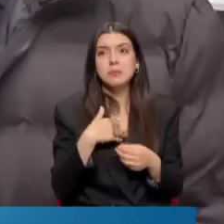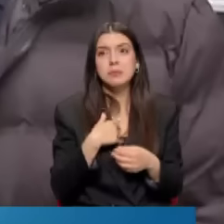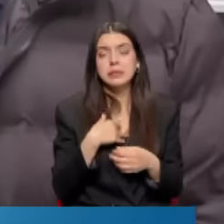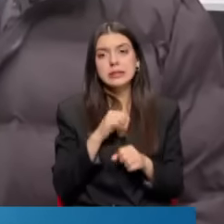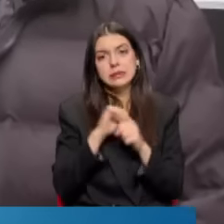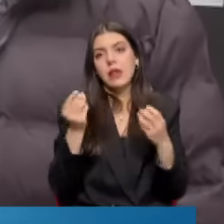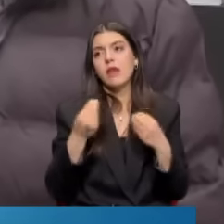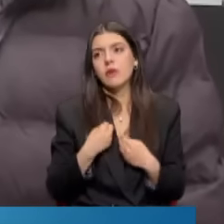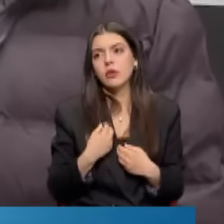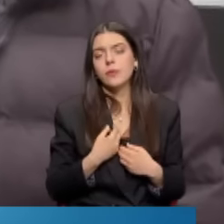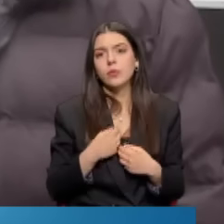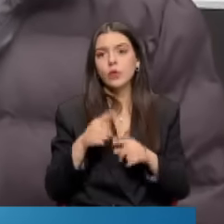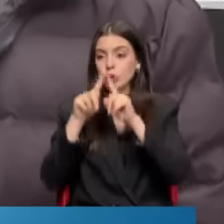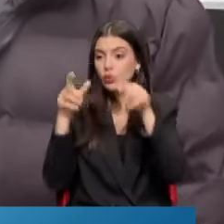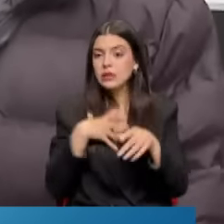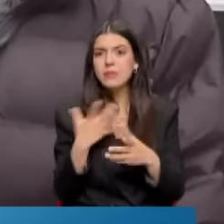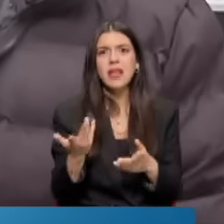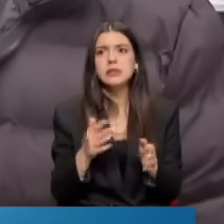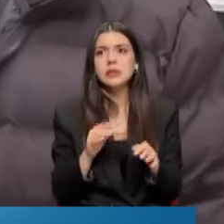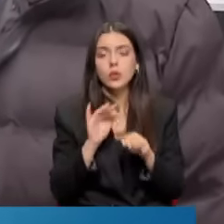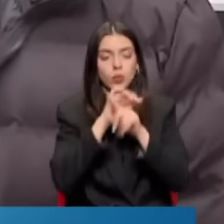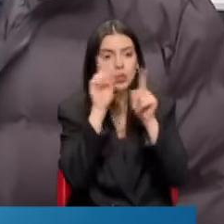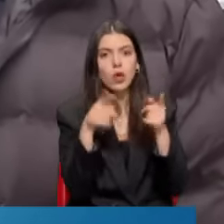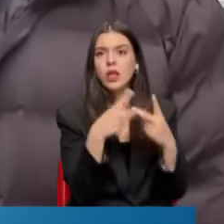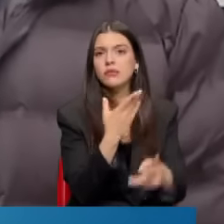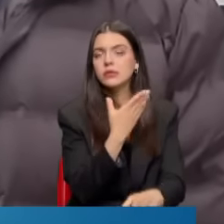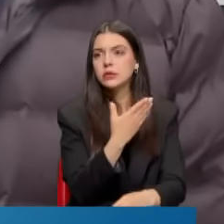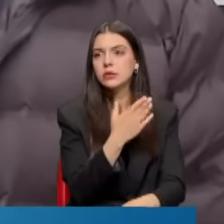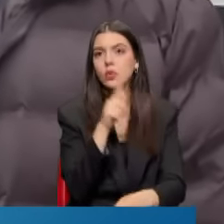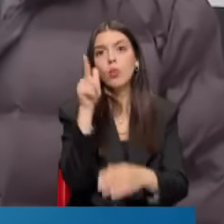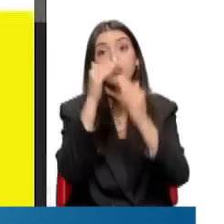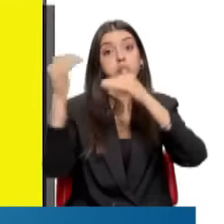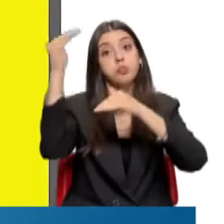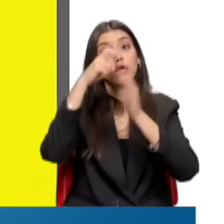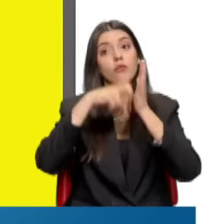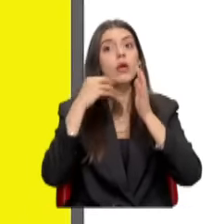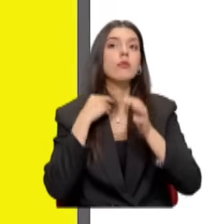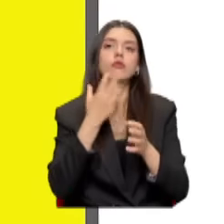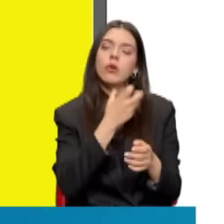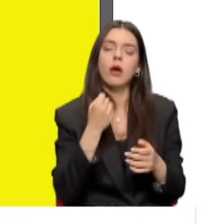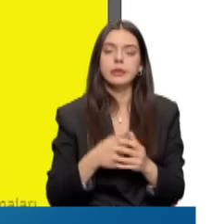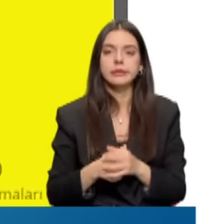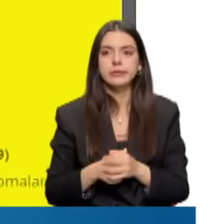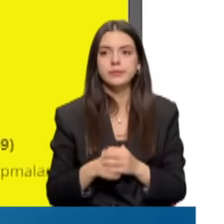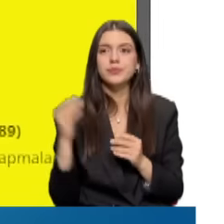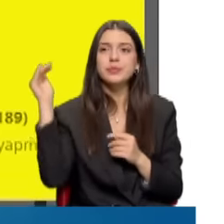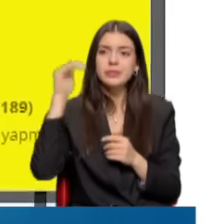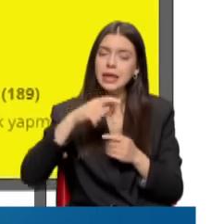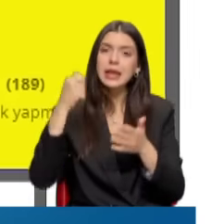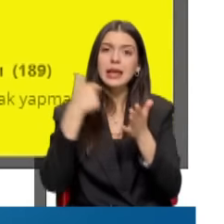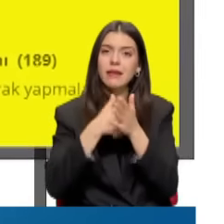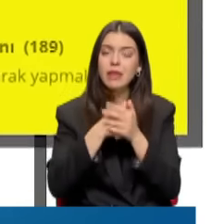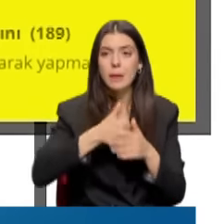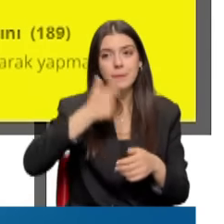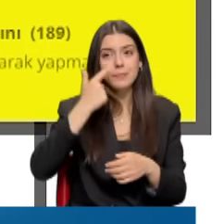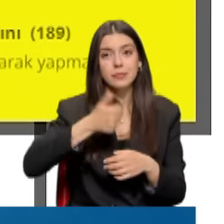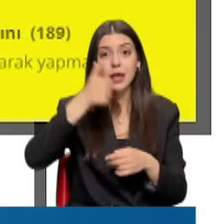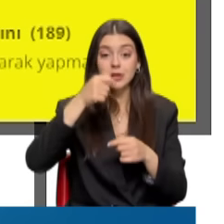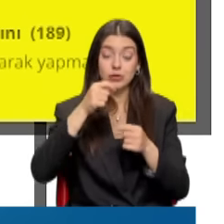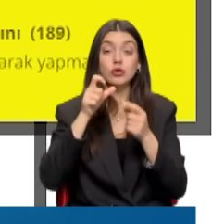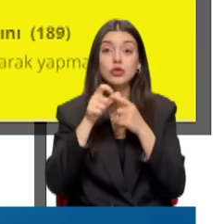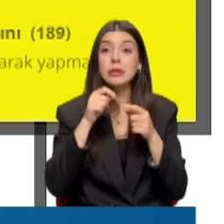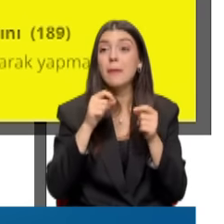iş esnaf nasıl Dursun ayakta yani yapılacak başka bir şey yok büyükleri gitsinler alsınlar gelir dairesi Başkanlığının sosyal medya hesapları üzerinden